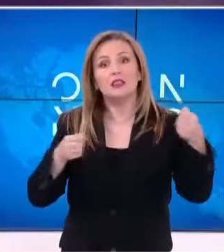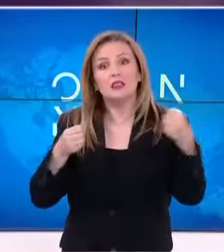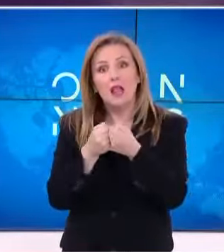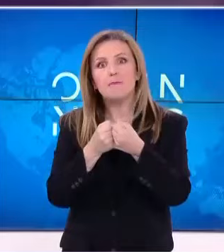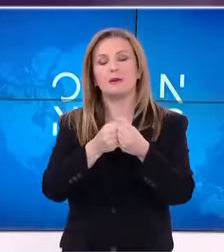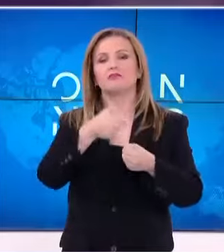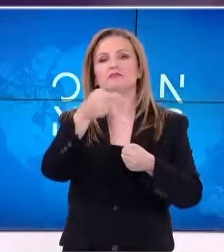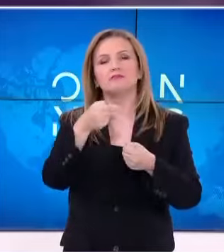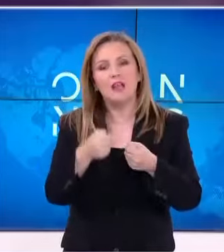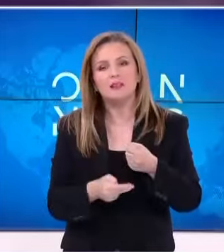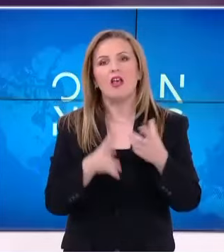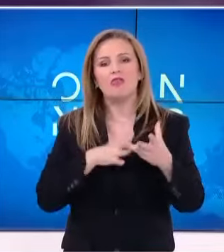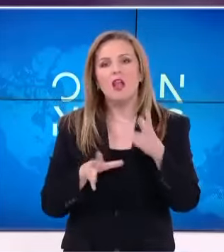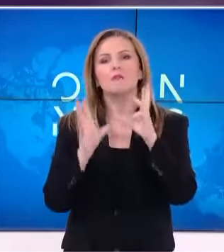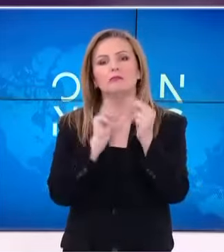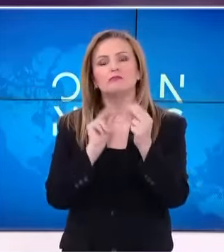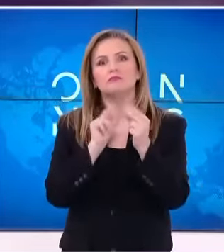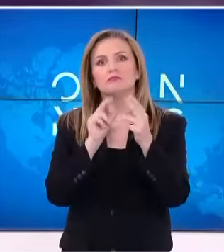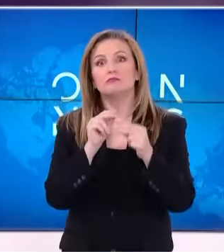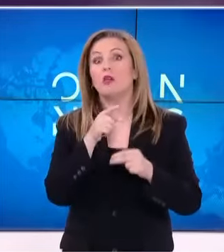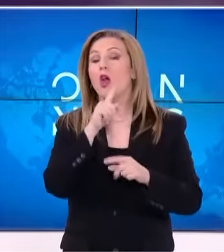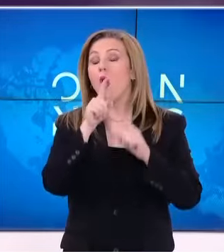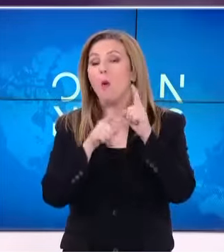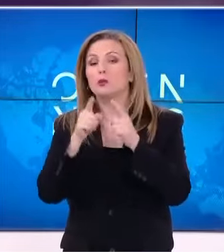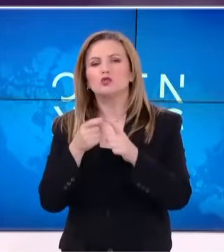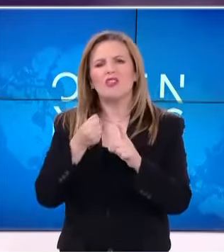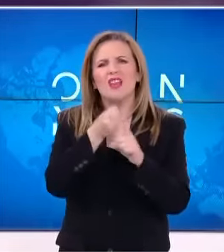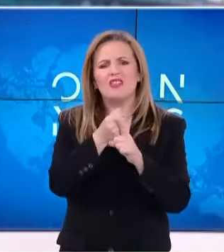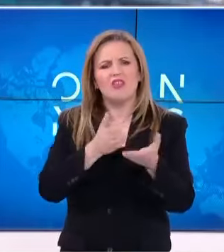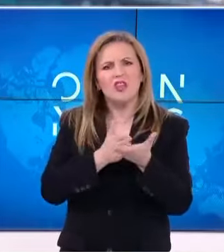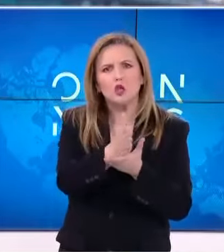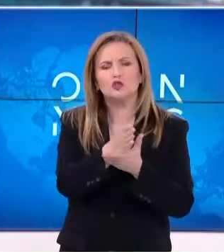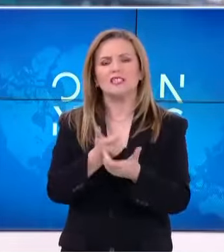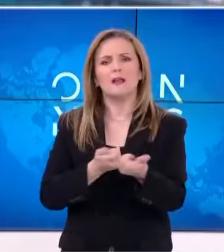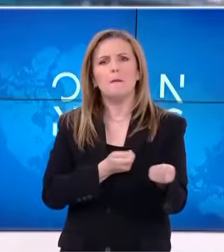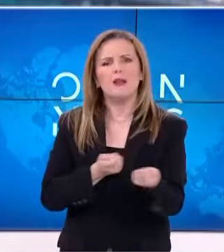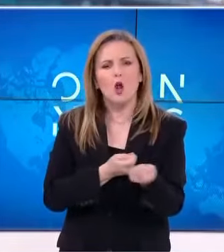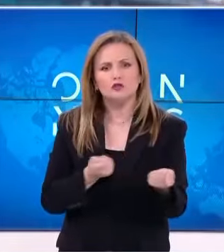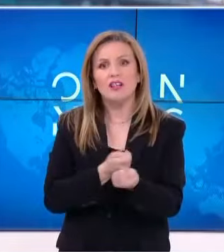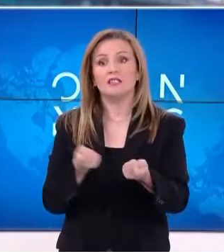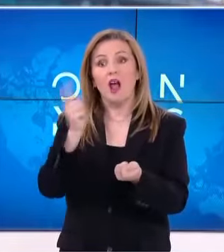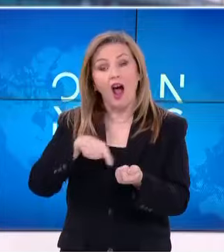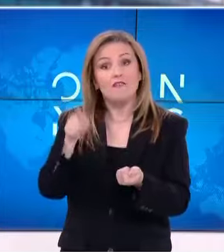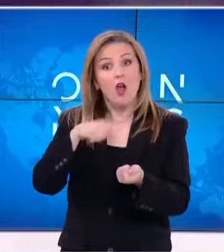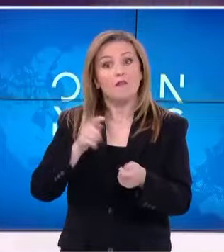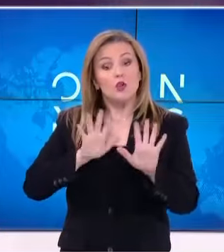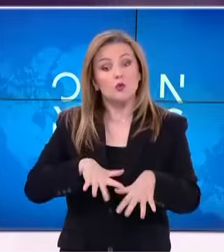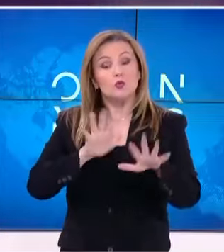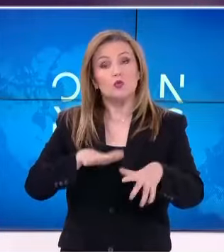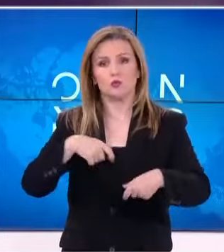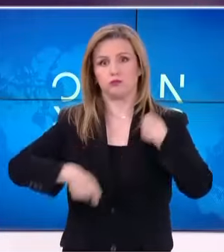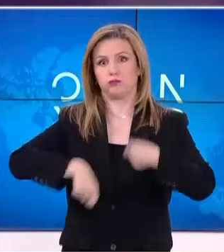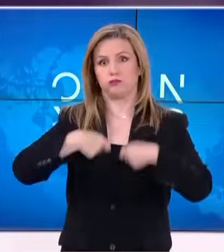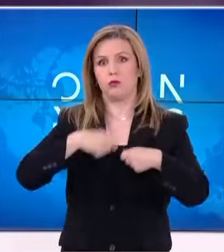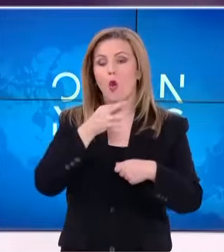όλους όσους όσοι διεκδικούν δικαιοσύνη και αξιοπρέπεια για τους πυροσβέστες που αύριο διαδηλώνουν γιατί ακόμη